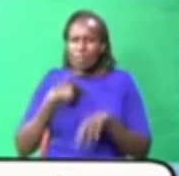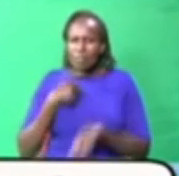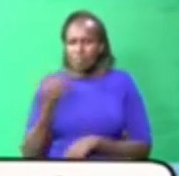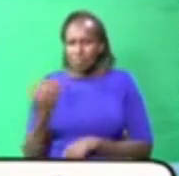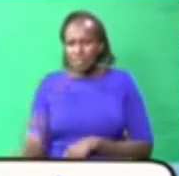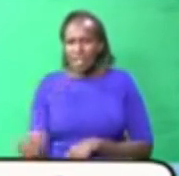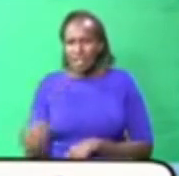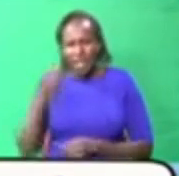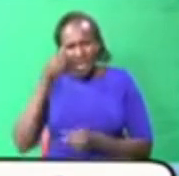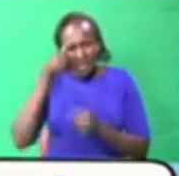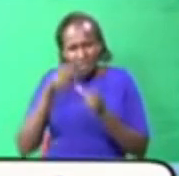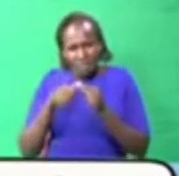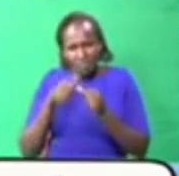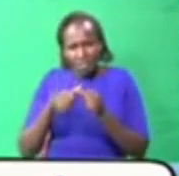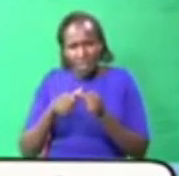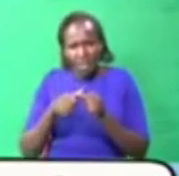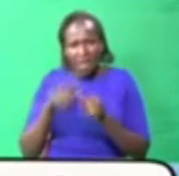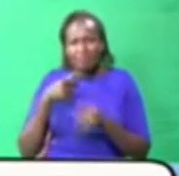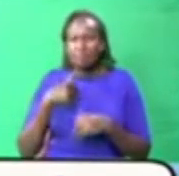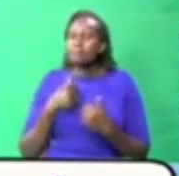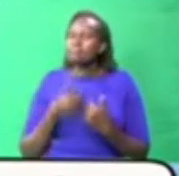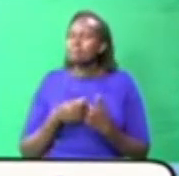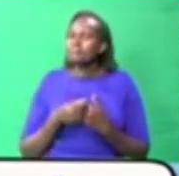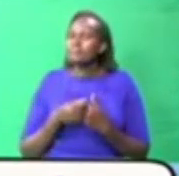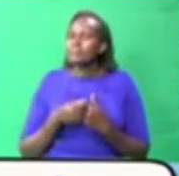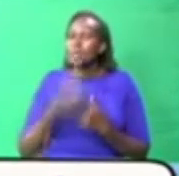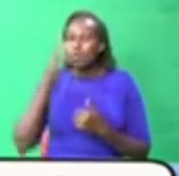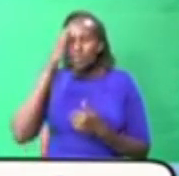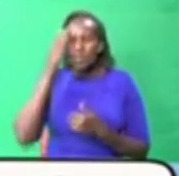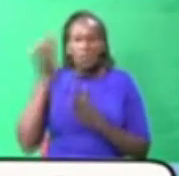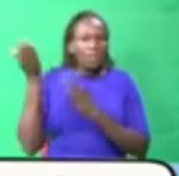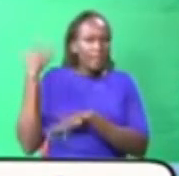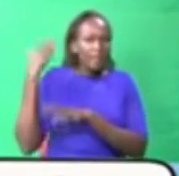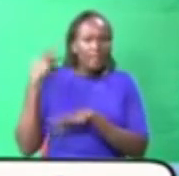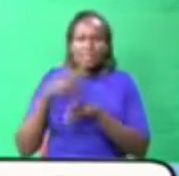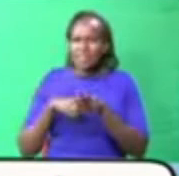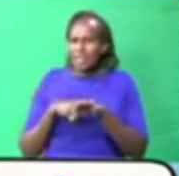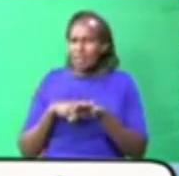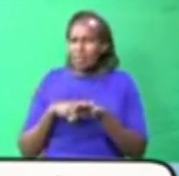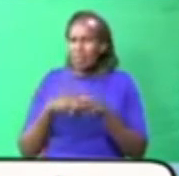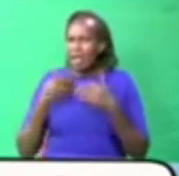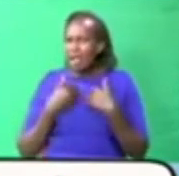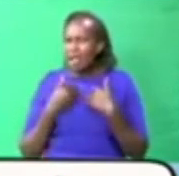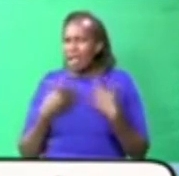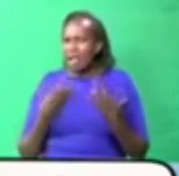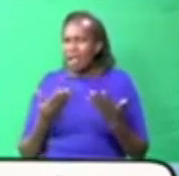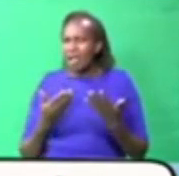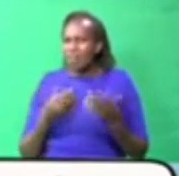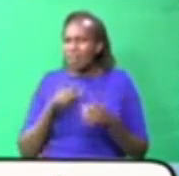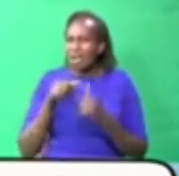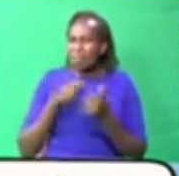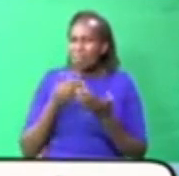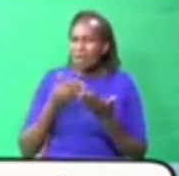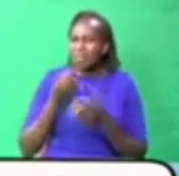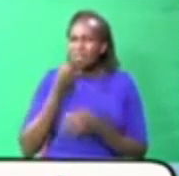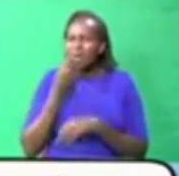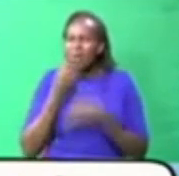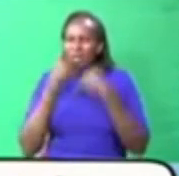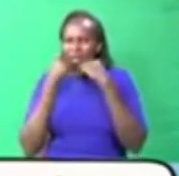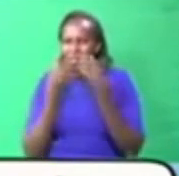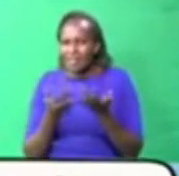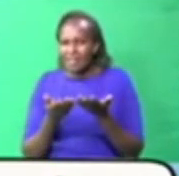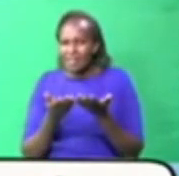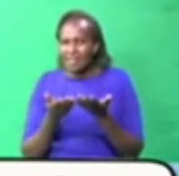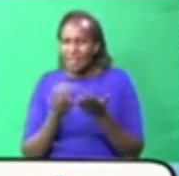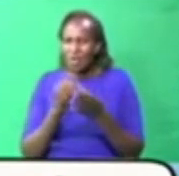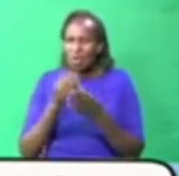I remember struggling so much. Na unajua nyakati zile, sijia kukua na ile hali ya kukua na madawa, kukua na sijina ujusi